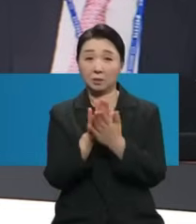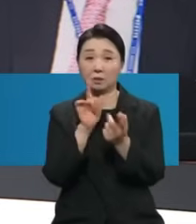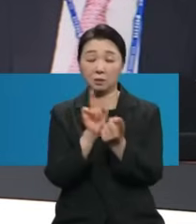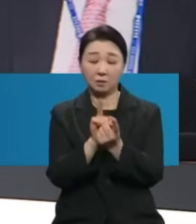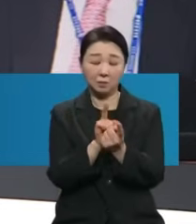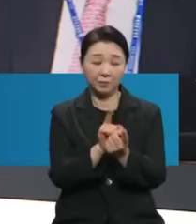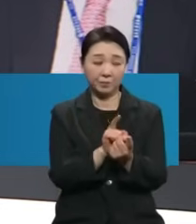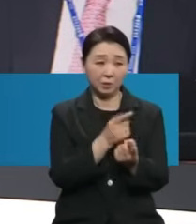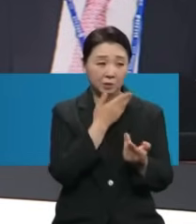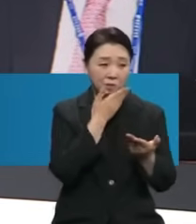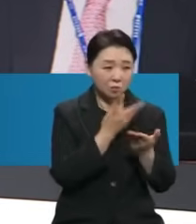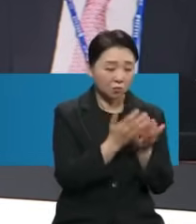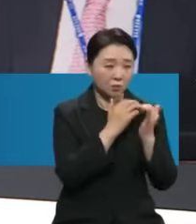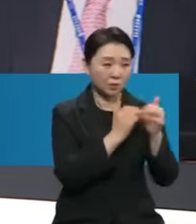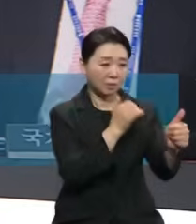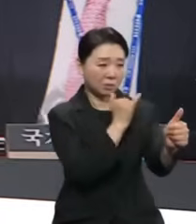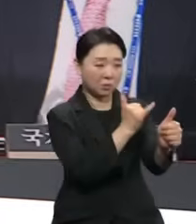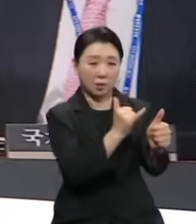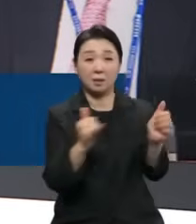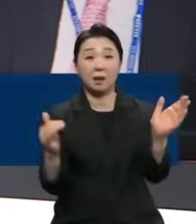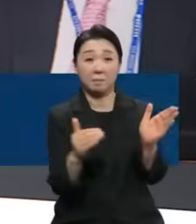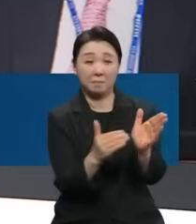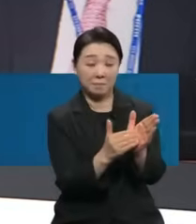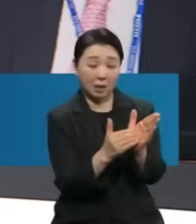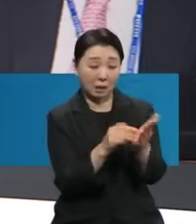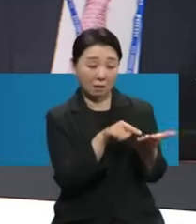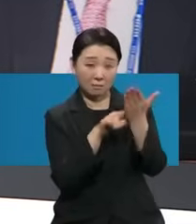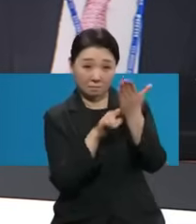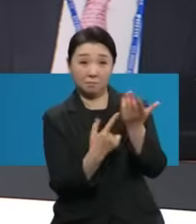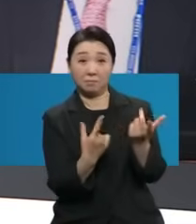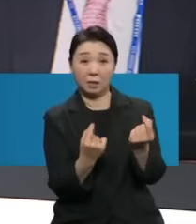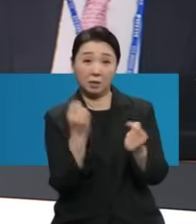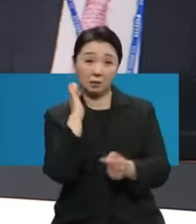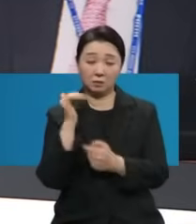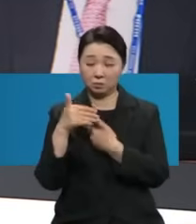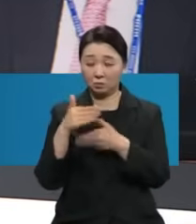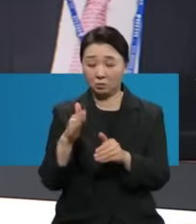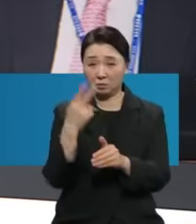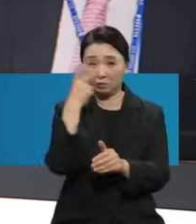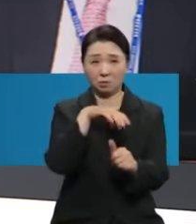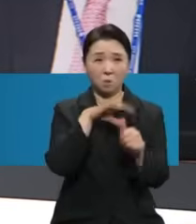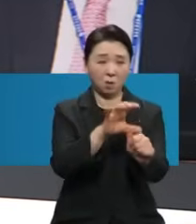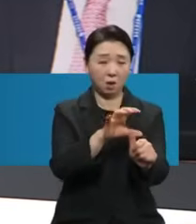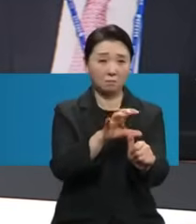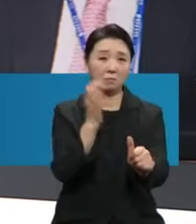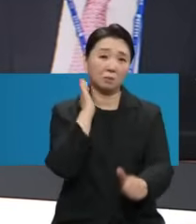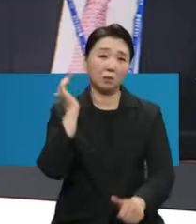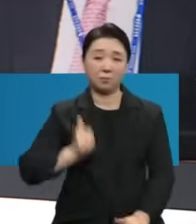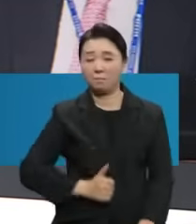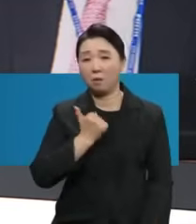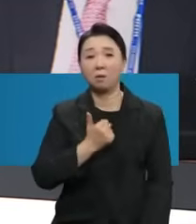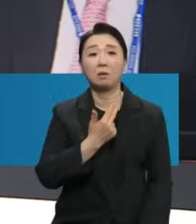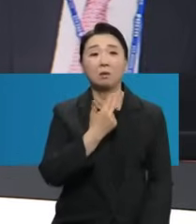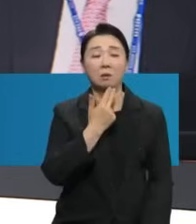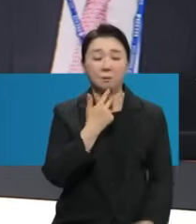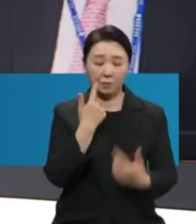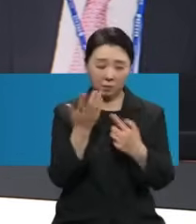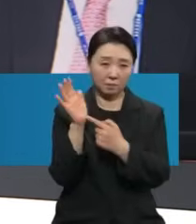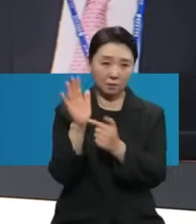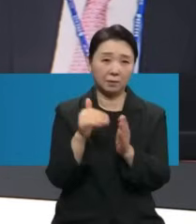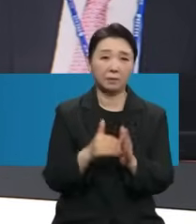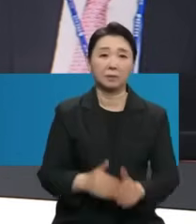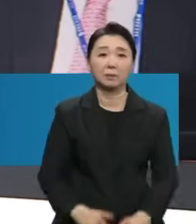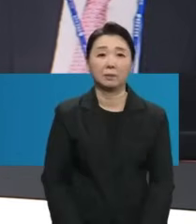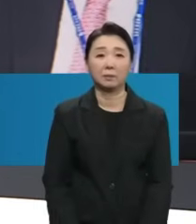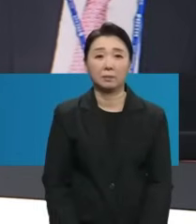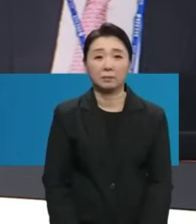직접 핵심 관계자들과 통화한 기록이 잇따라 드러났지만 대통령실은 수사 외압도 대통령의 경로도